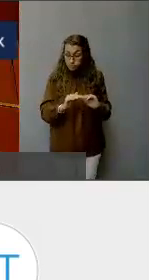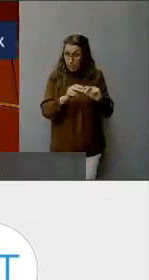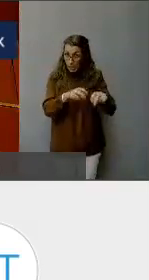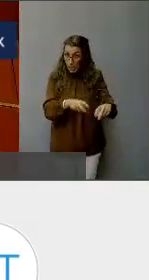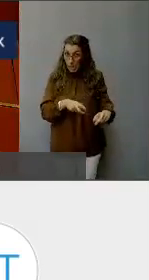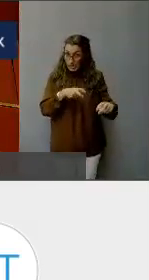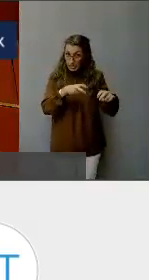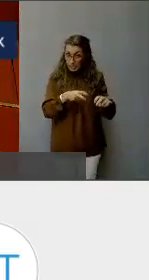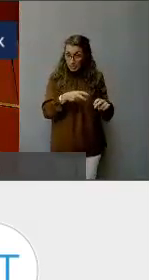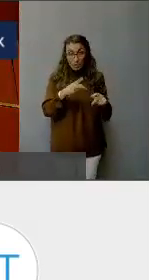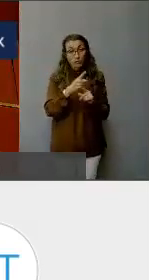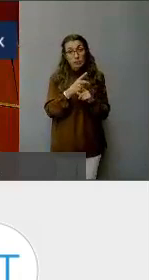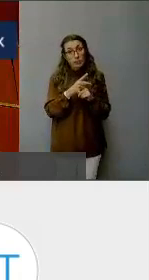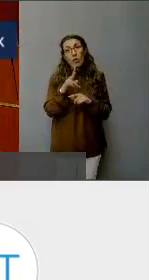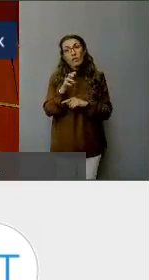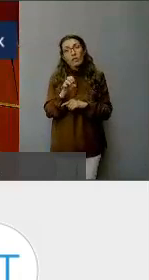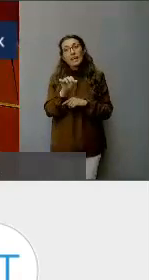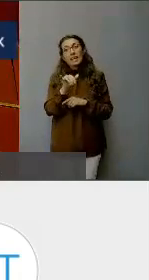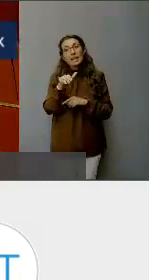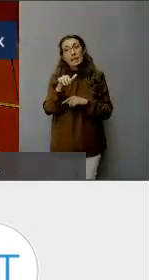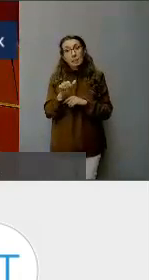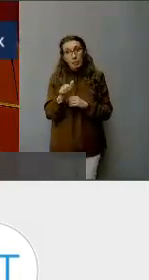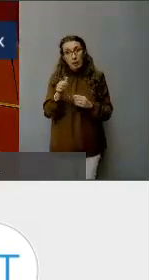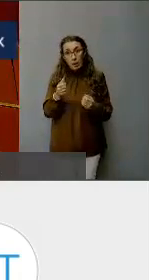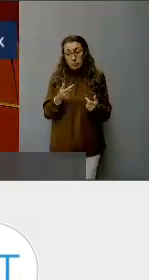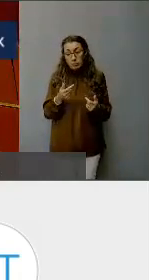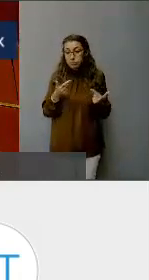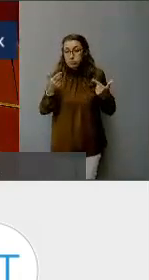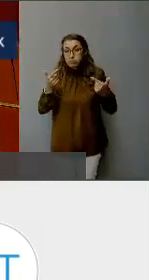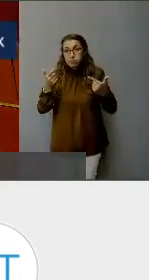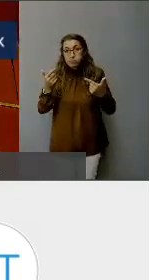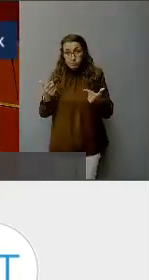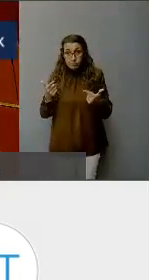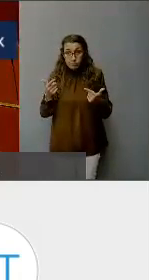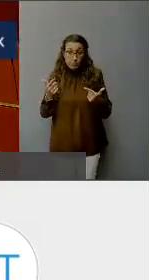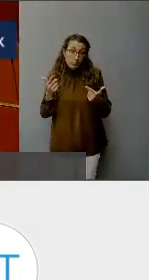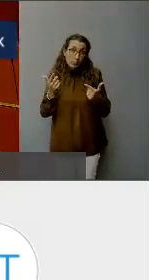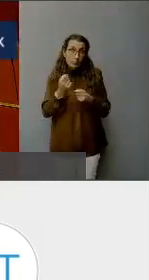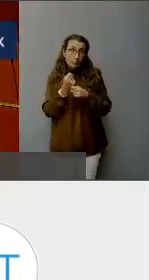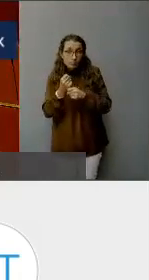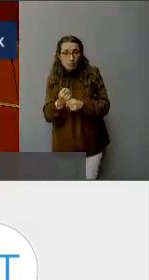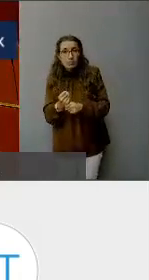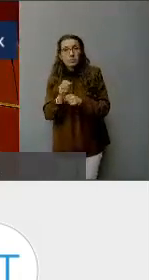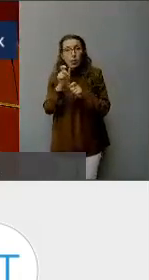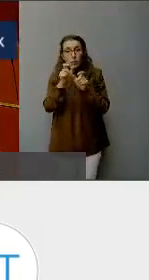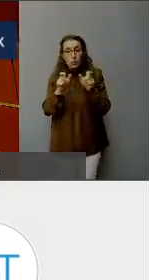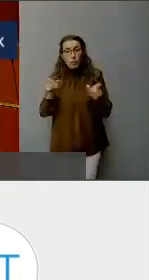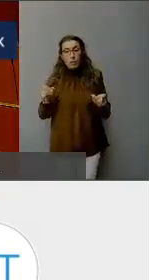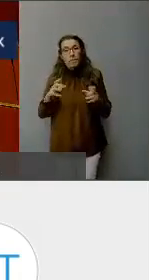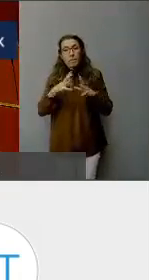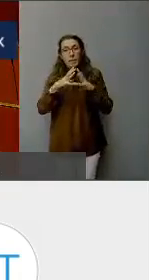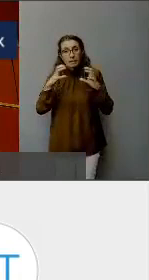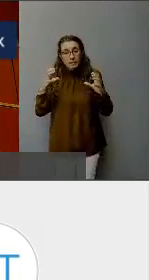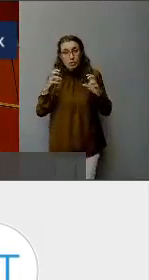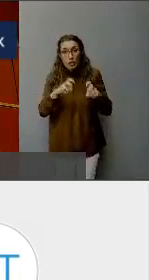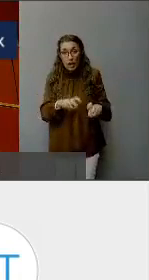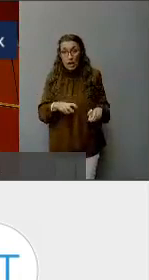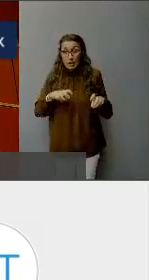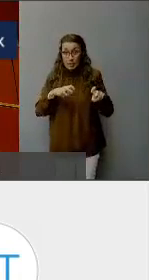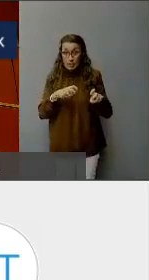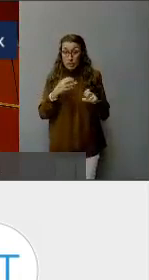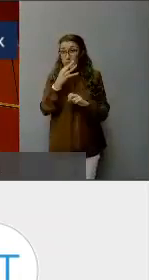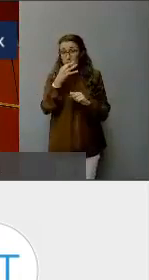abitare la vesima imprenditori agricoli professionali quindi l'emendamento numero 1 toglie la residenza libera